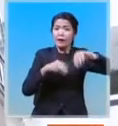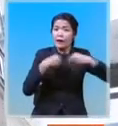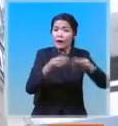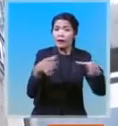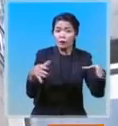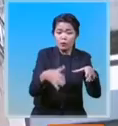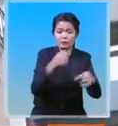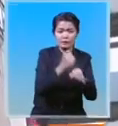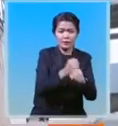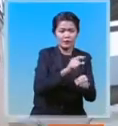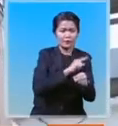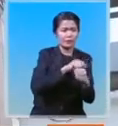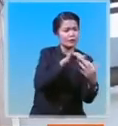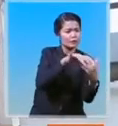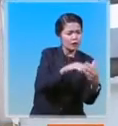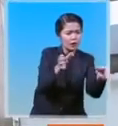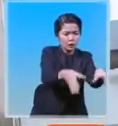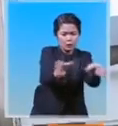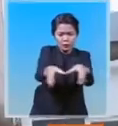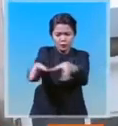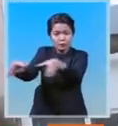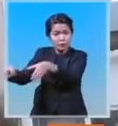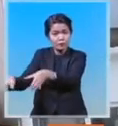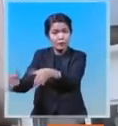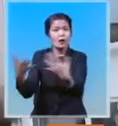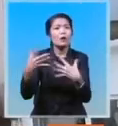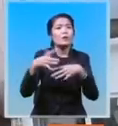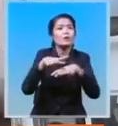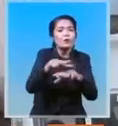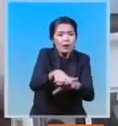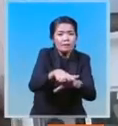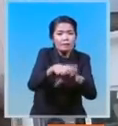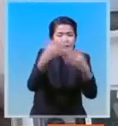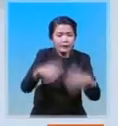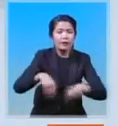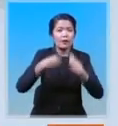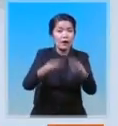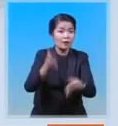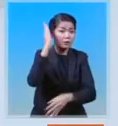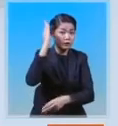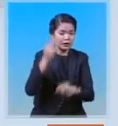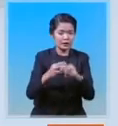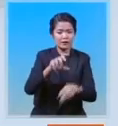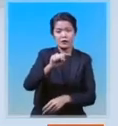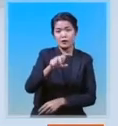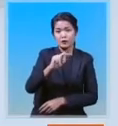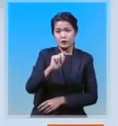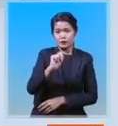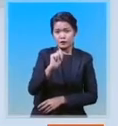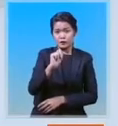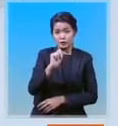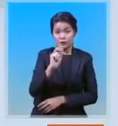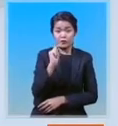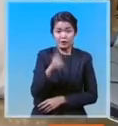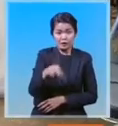ำงานประสานงานพรรคร่วมในการจัดทำนโยบายของรัฐบาลแล้วแต่งตั้งให้ทางคุณสนธิรัตน์เป็นหัวหน้าคณะทำงานว่า